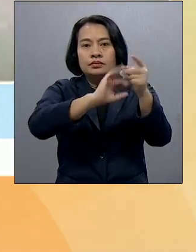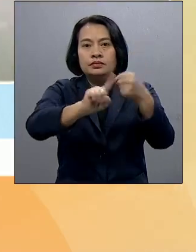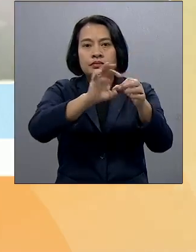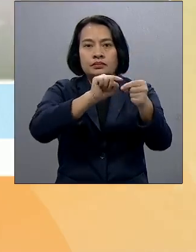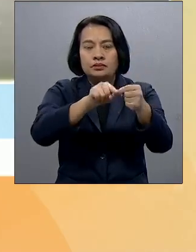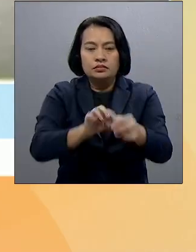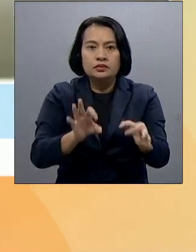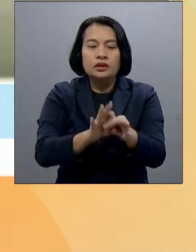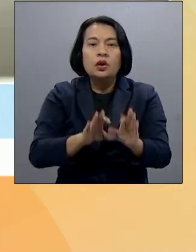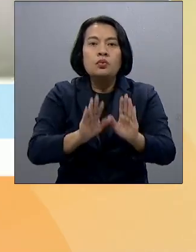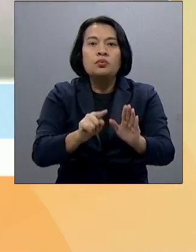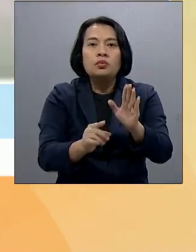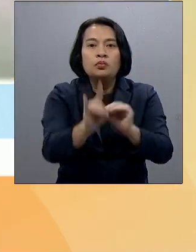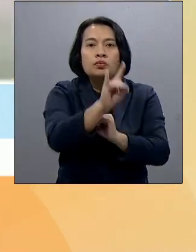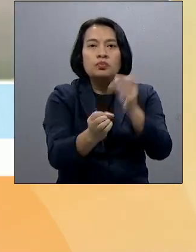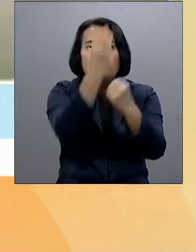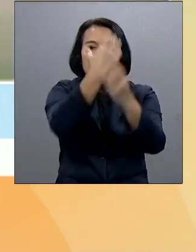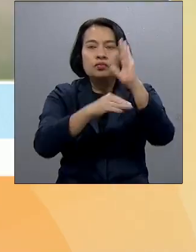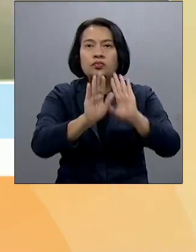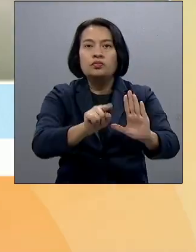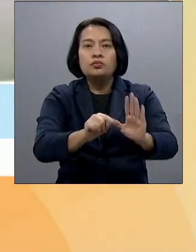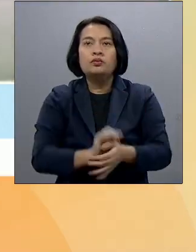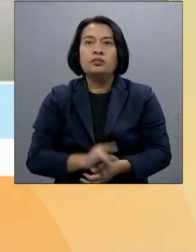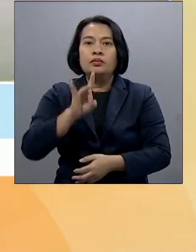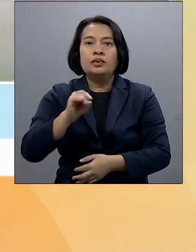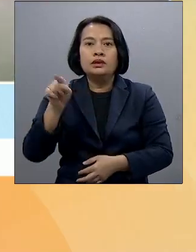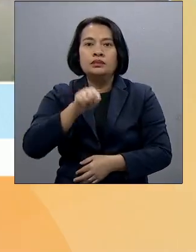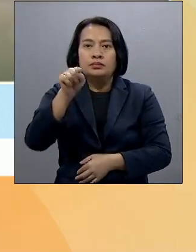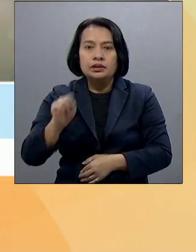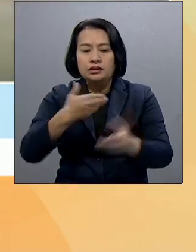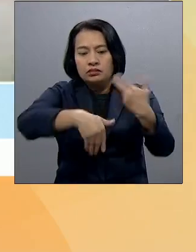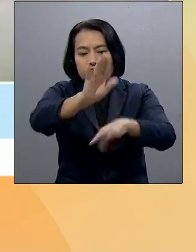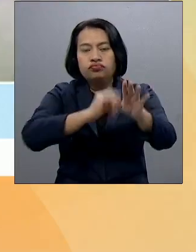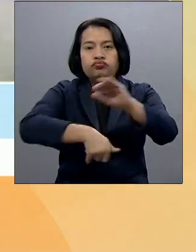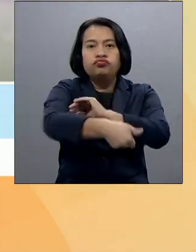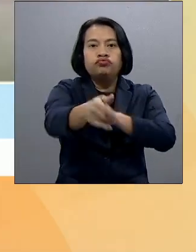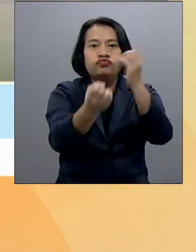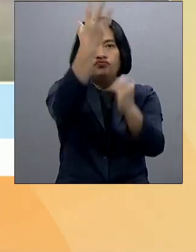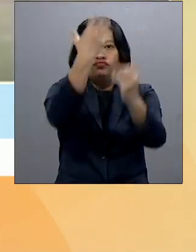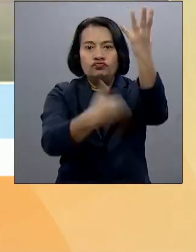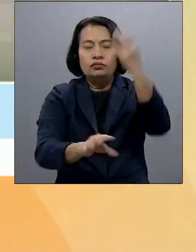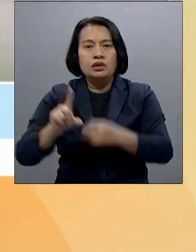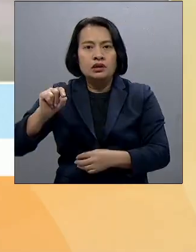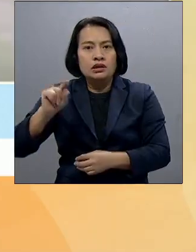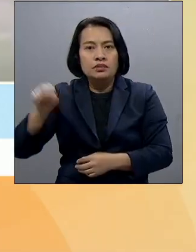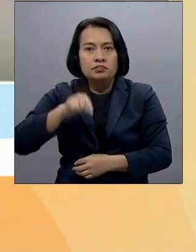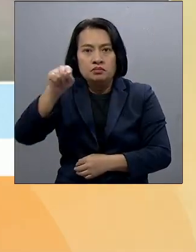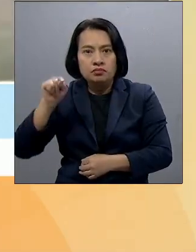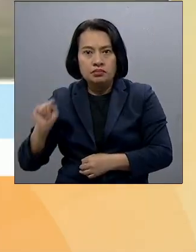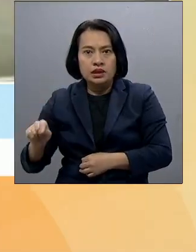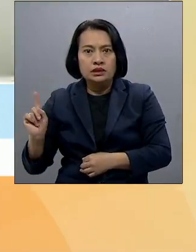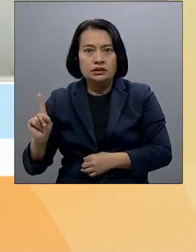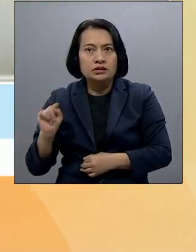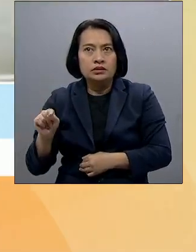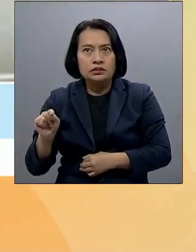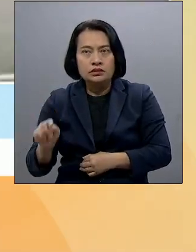าคาดการณ์ว่า 80% น่าจะกลับเข้าไปในป่าเดิมแล้วนะครับแต่ 20% นี้ครับก็ให้ไว้ว่าอาจจะก